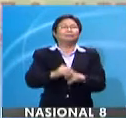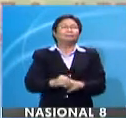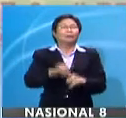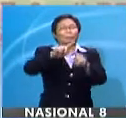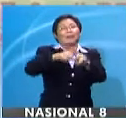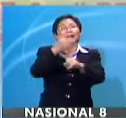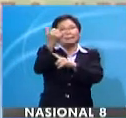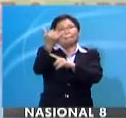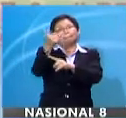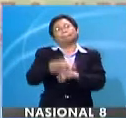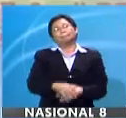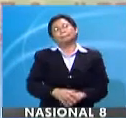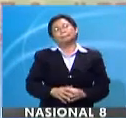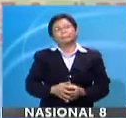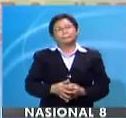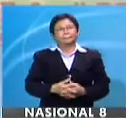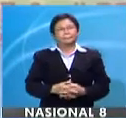Jun nanti sebenarnya.